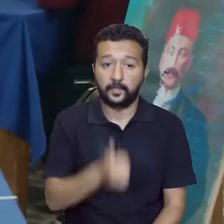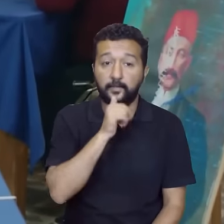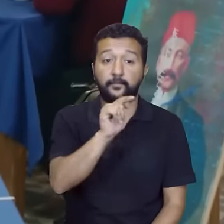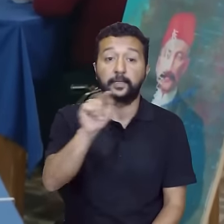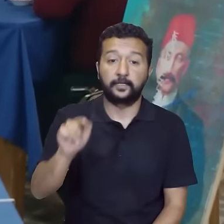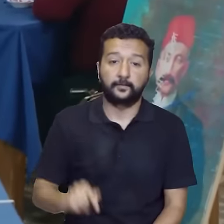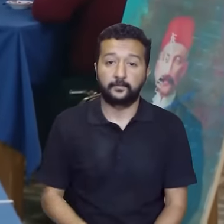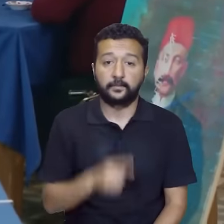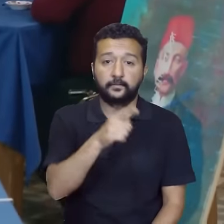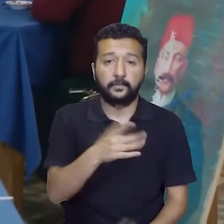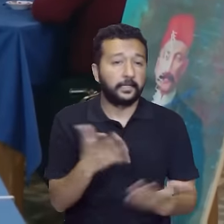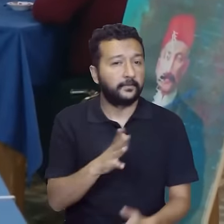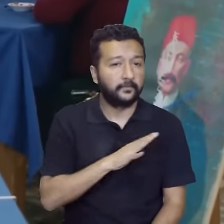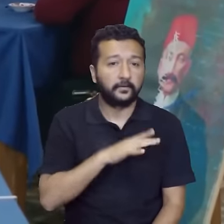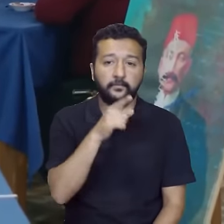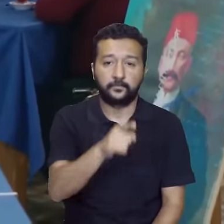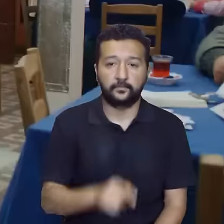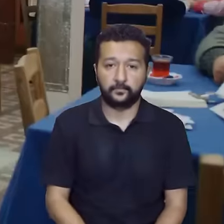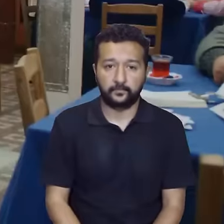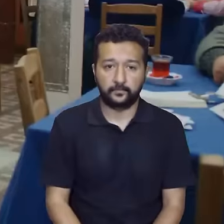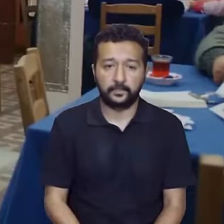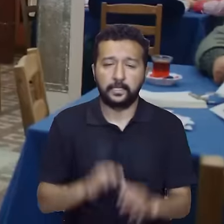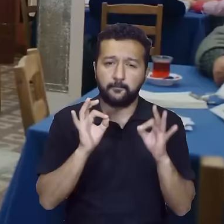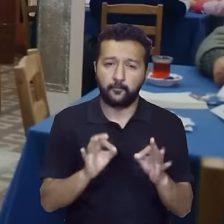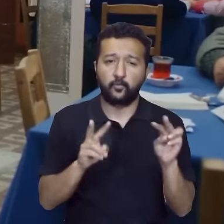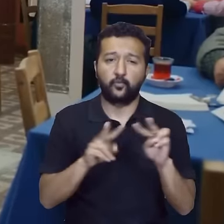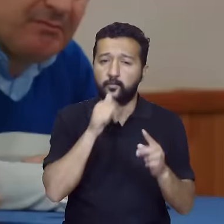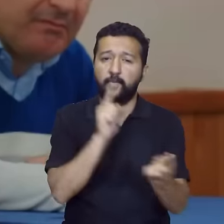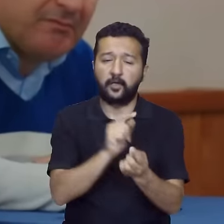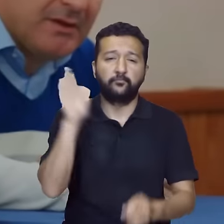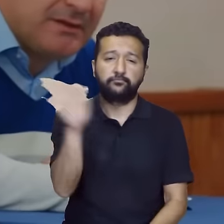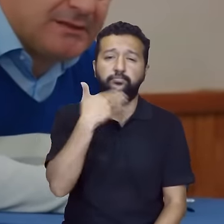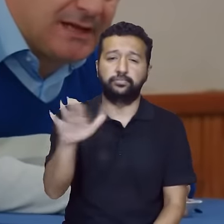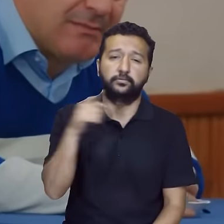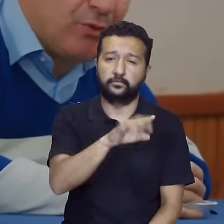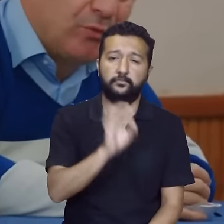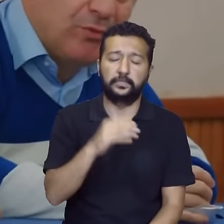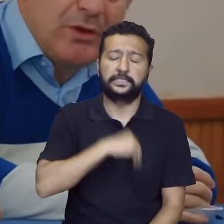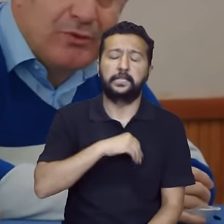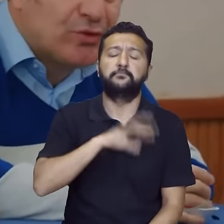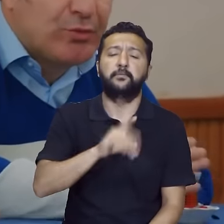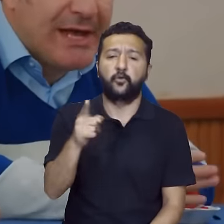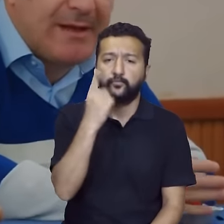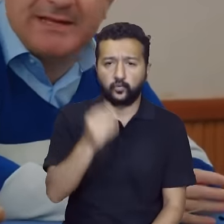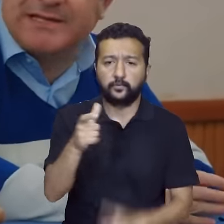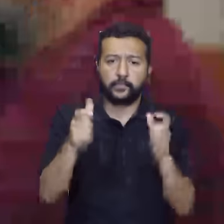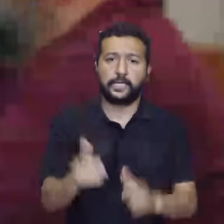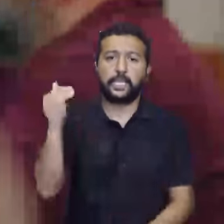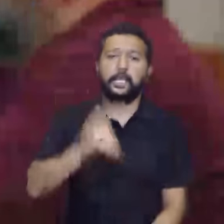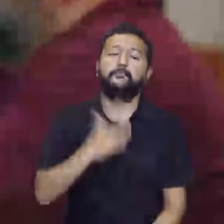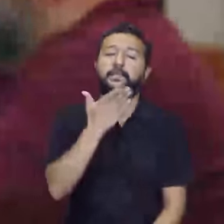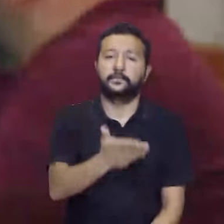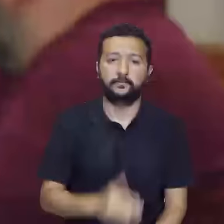Beyler, nesi var bunun? Kesin Münir Baba dövmüştür. Sanmam oğlum, öyle bir şey olsa buraya